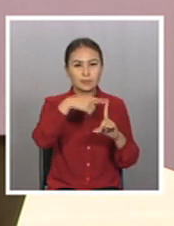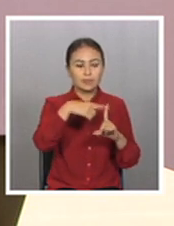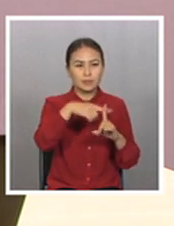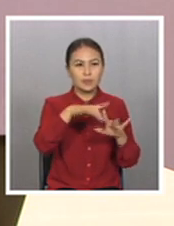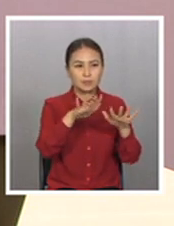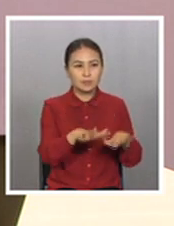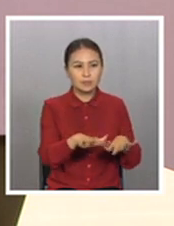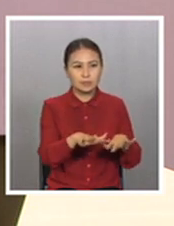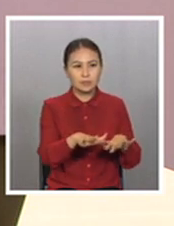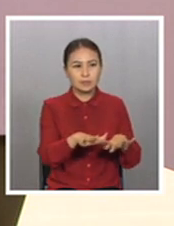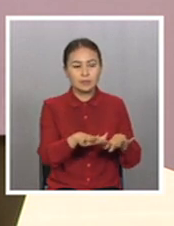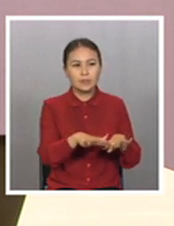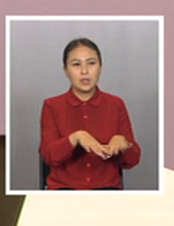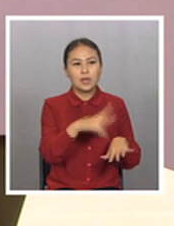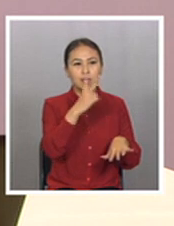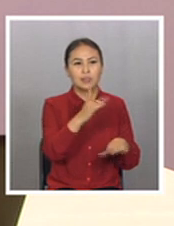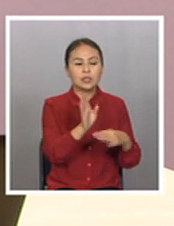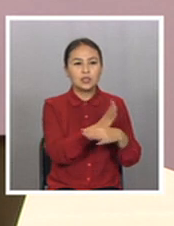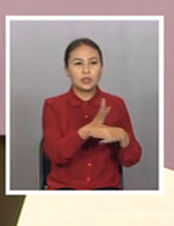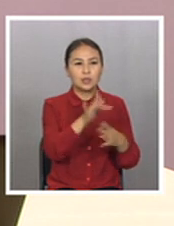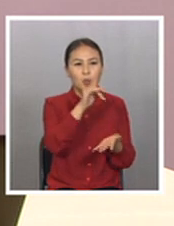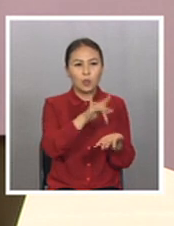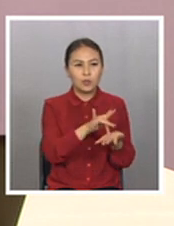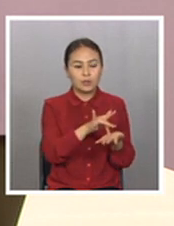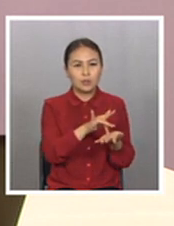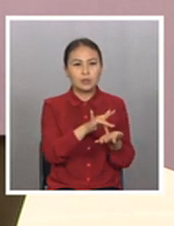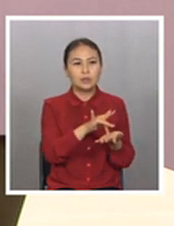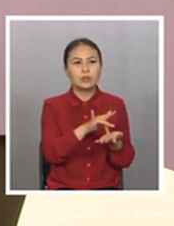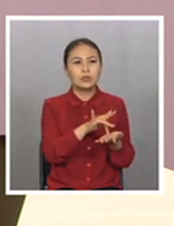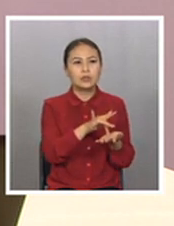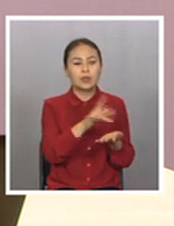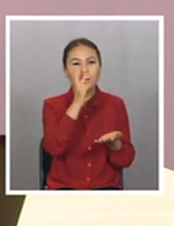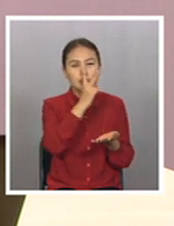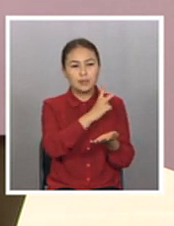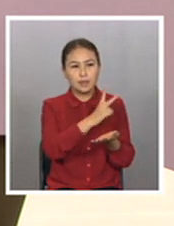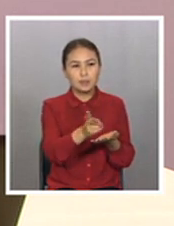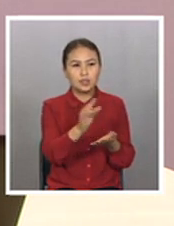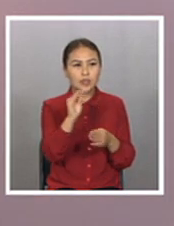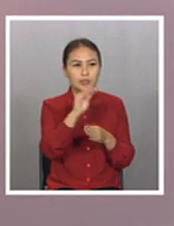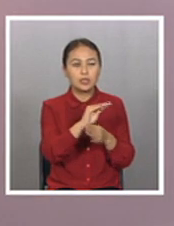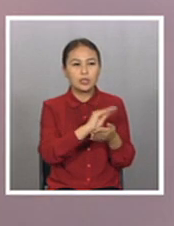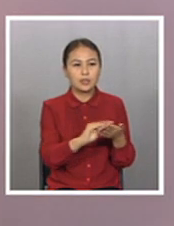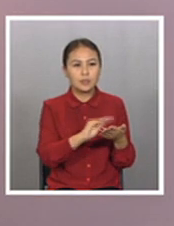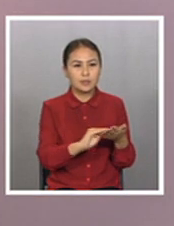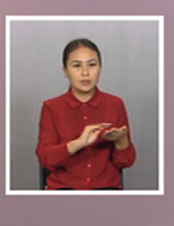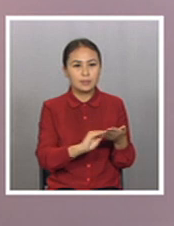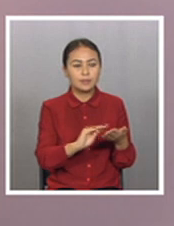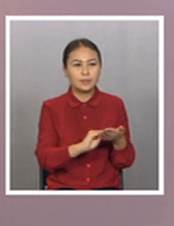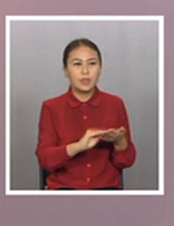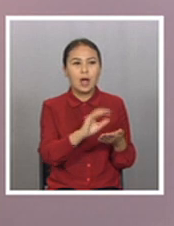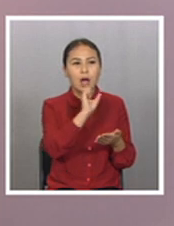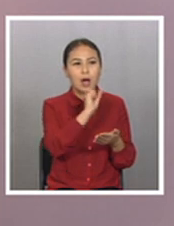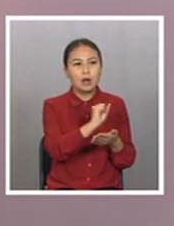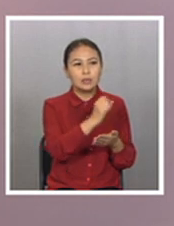жеріне екі жиынға да ортақ элементтерді қарастырамыз және жазамыз. А